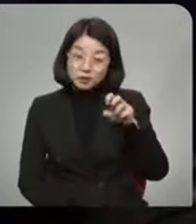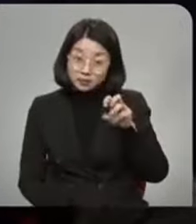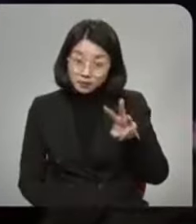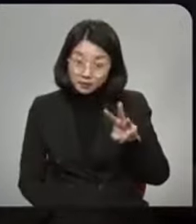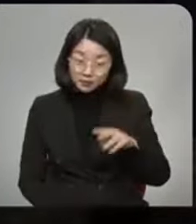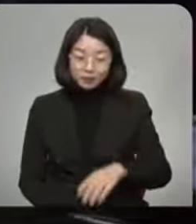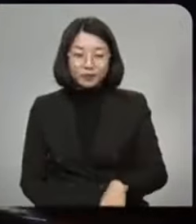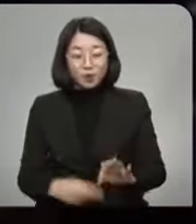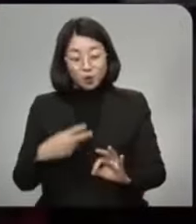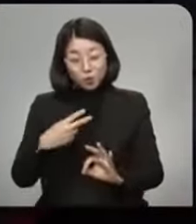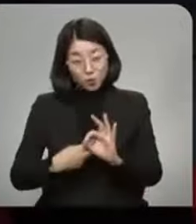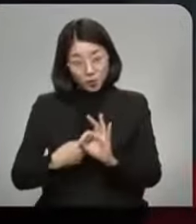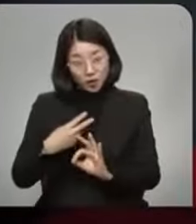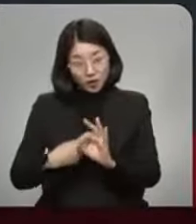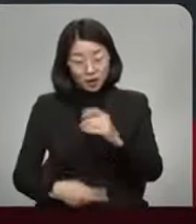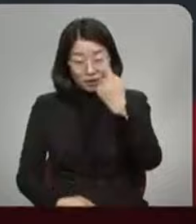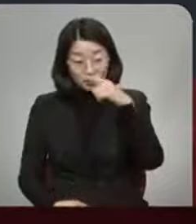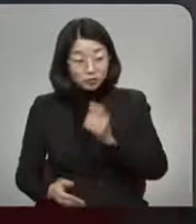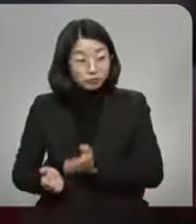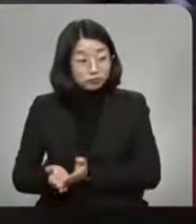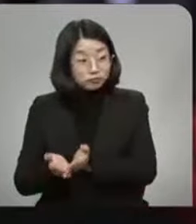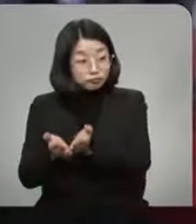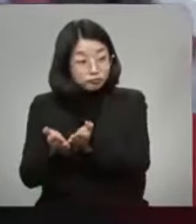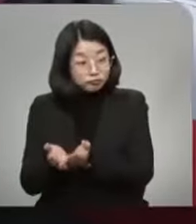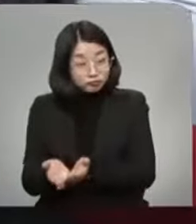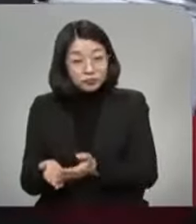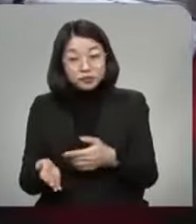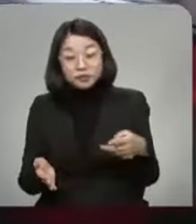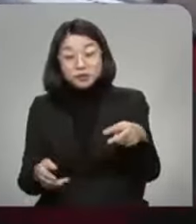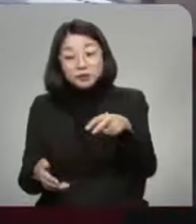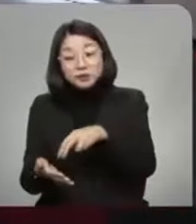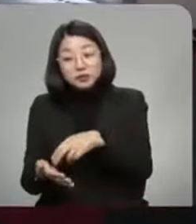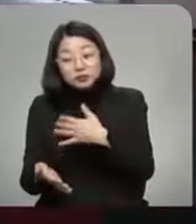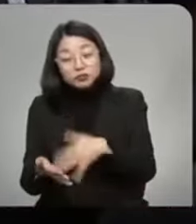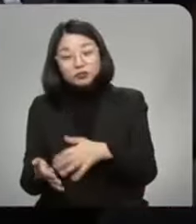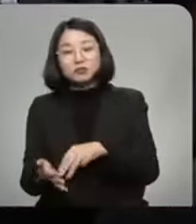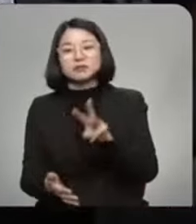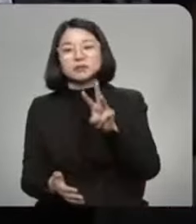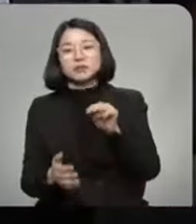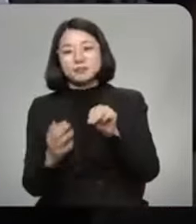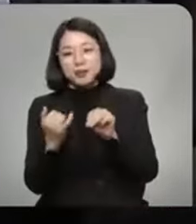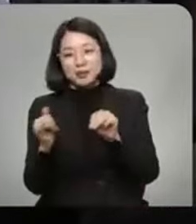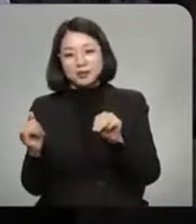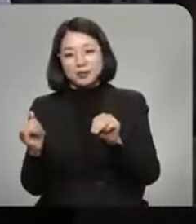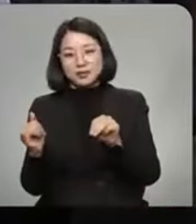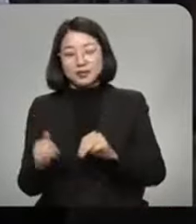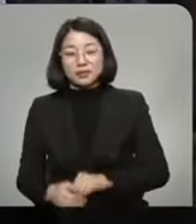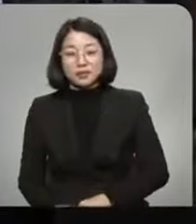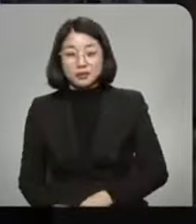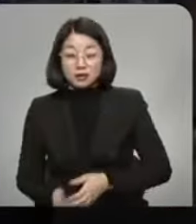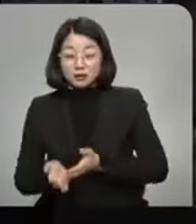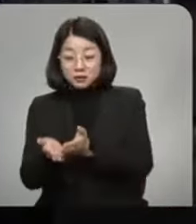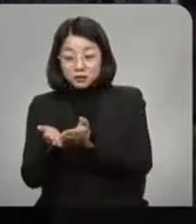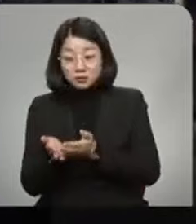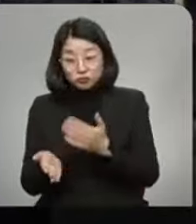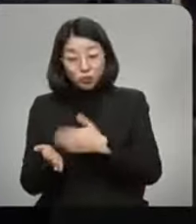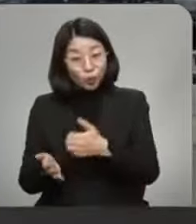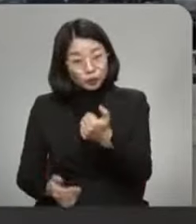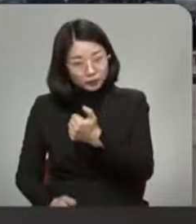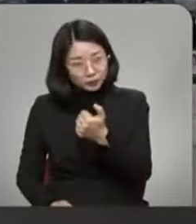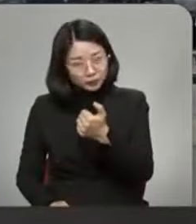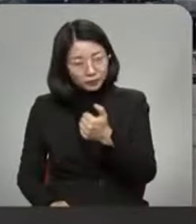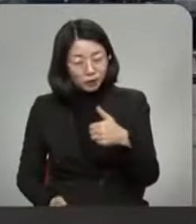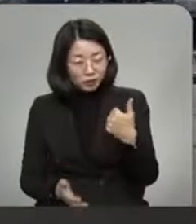카페리를 통해 러시아를 오간 승객은 모두 3만 명이 넘는 것으로 집계됐습니다. 50차례 운행하면서